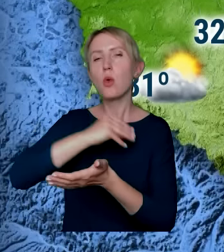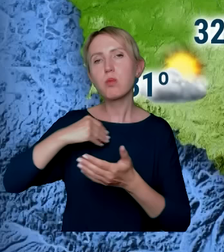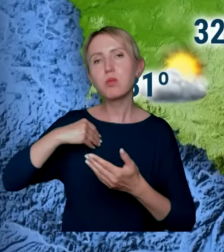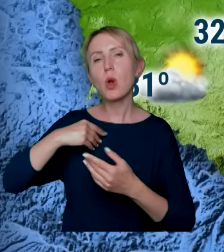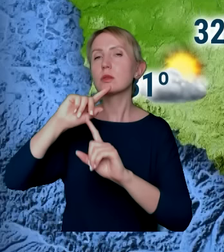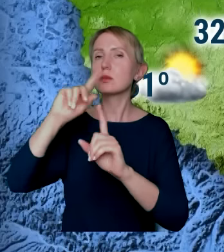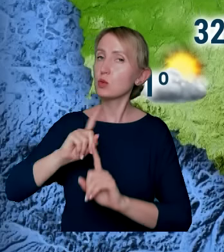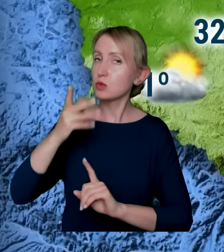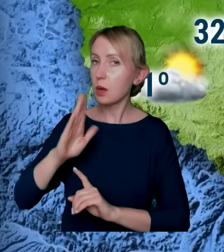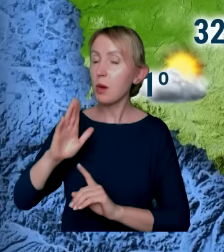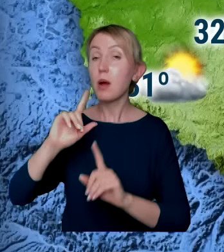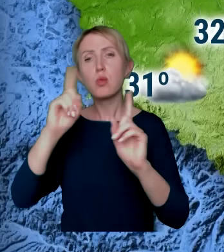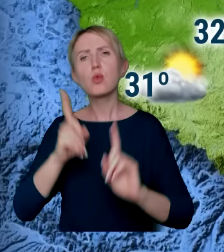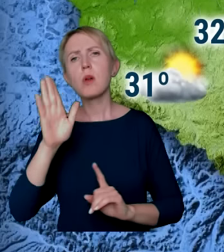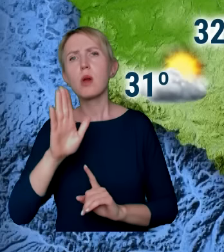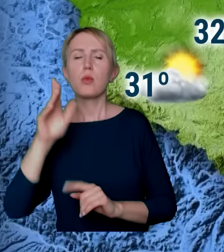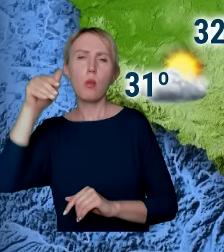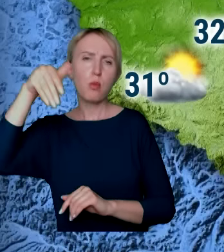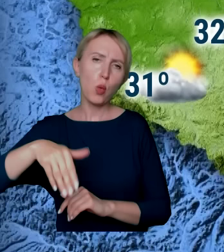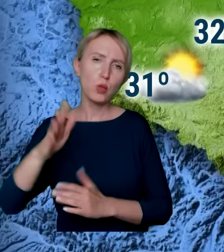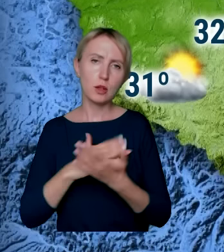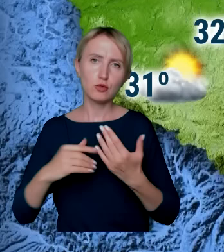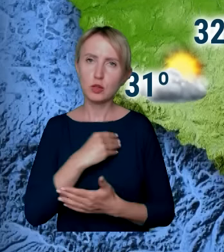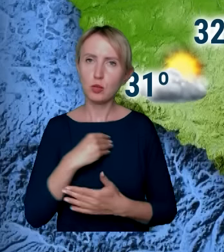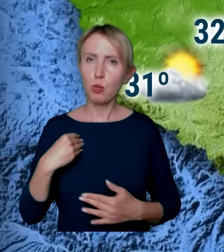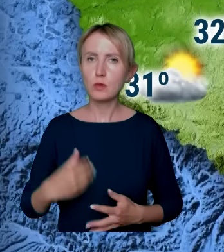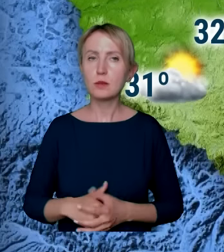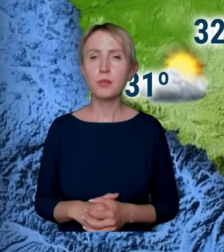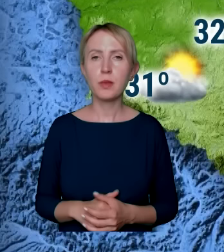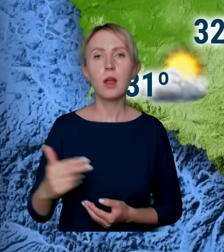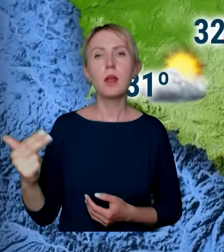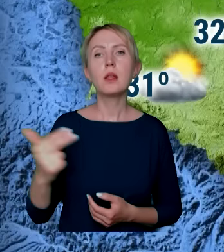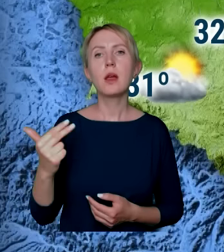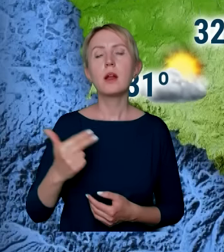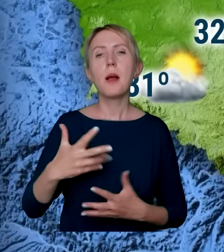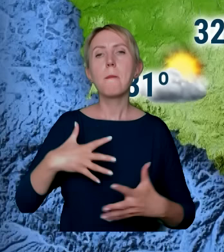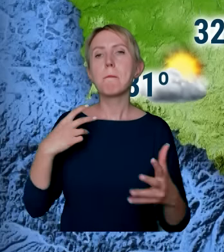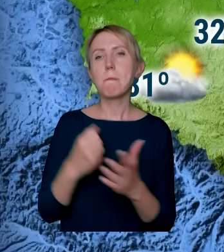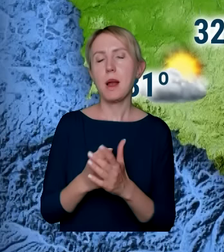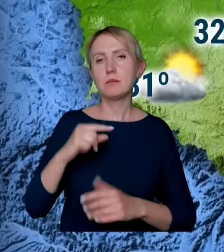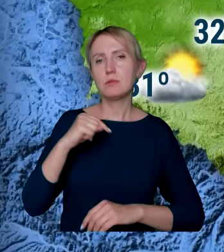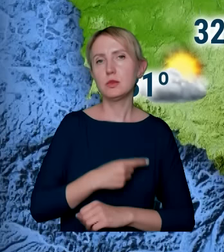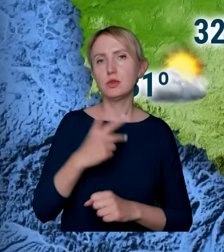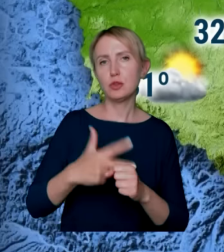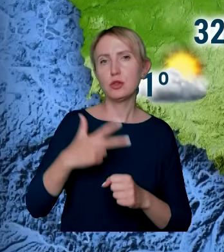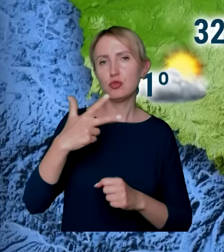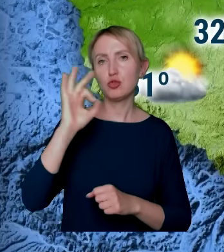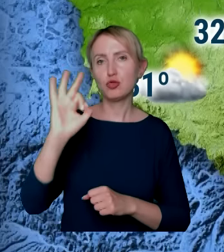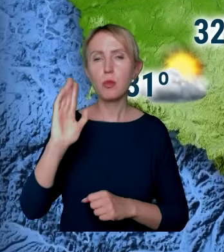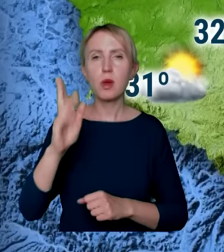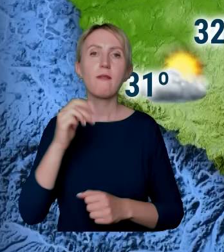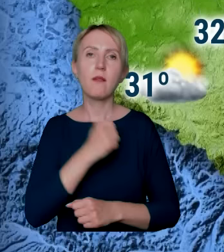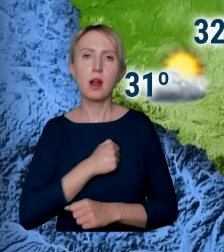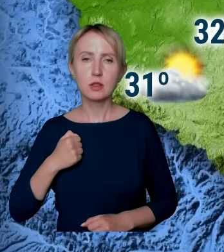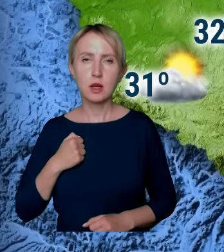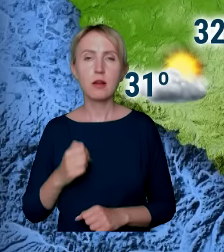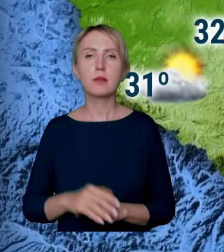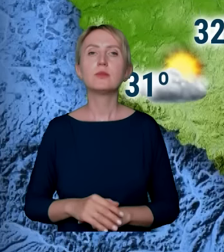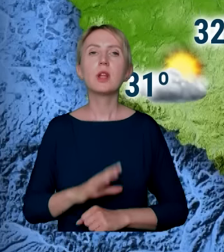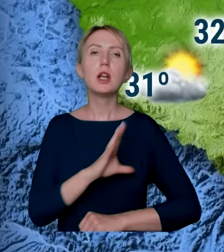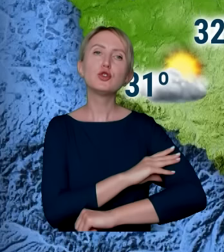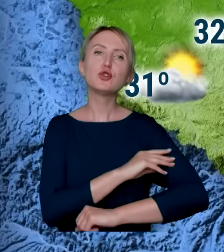się raczej w południowej części kraju. W niedzielę maksymalna temperatura to 33 stopnie i tyle będzie w Warszawie. Ciśnienie zacznie spadać,